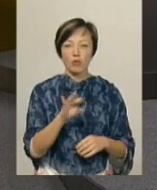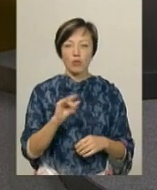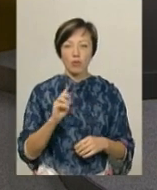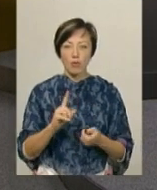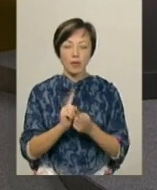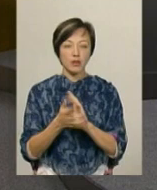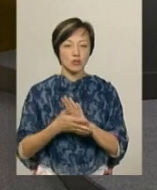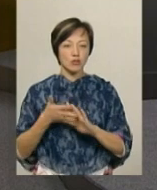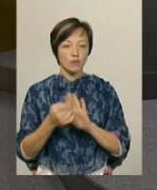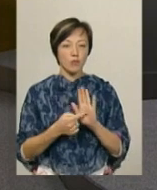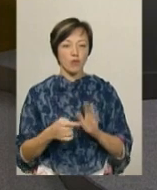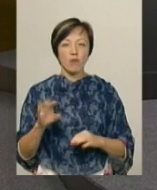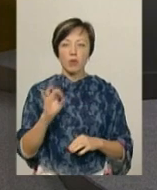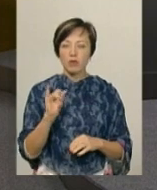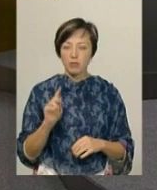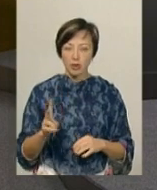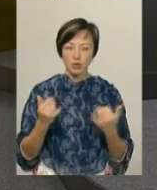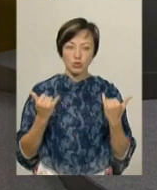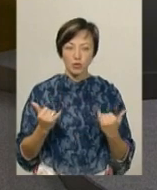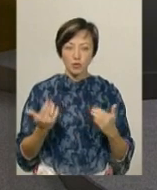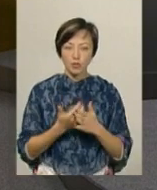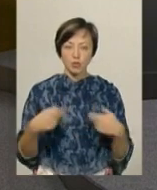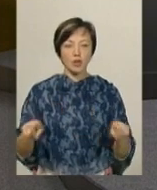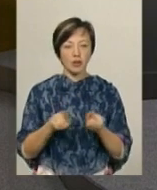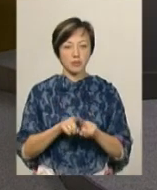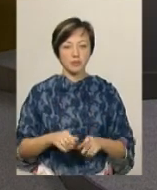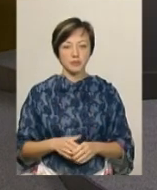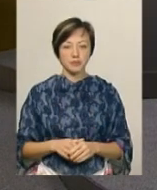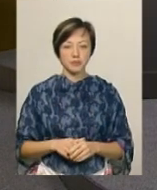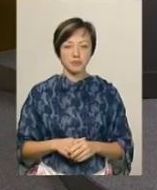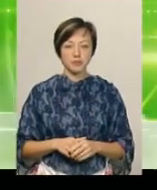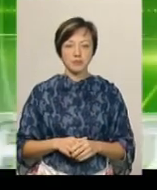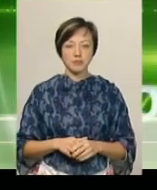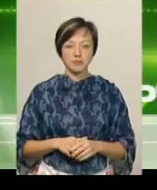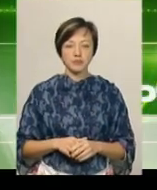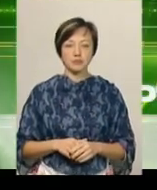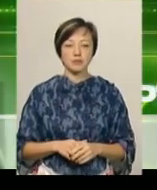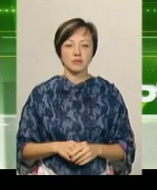Поробок, диктор жестової мови Ольга Рибак. Сьогодні у випуску ви побачите.